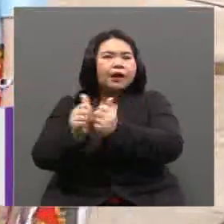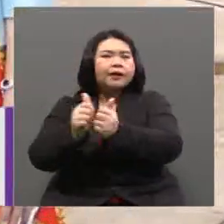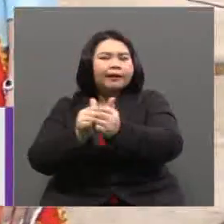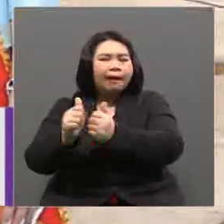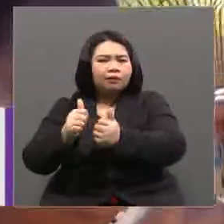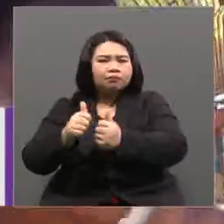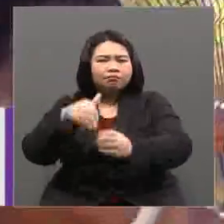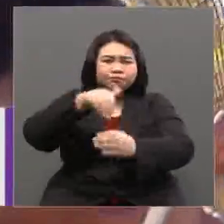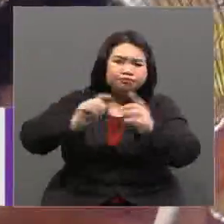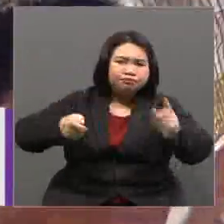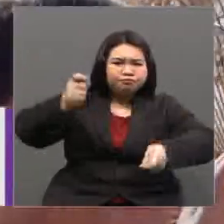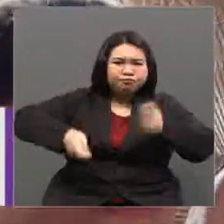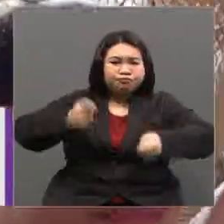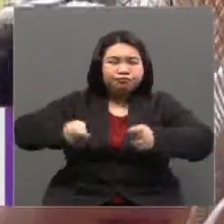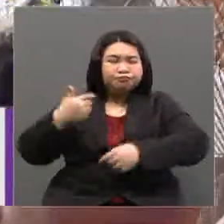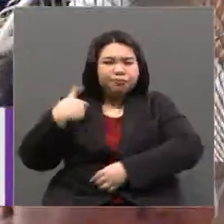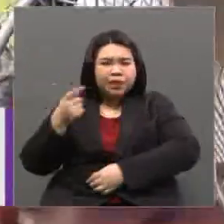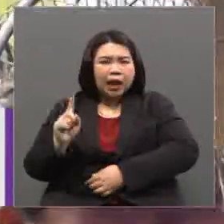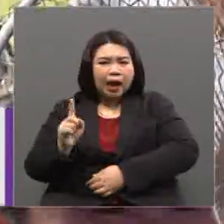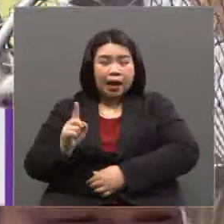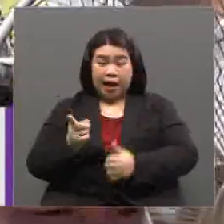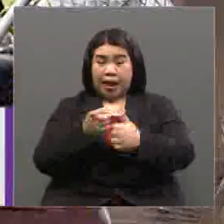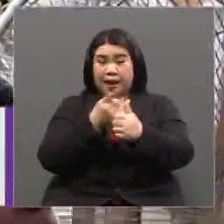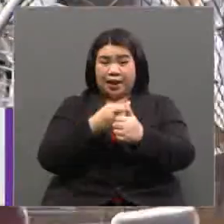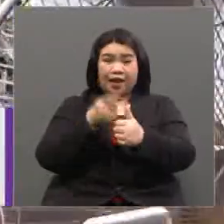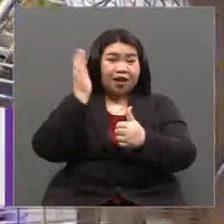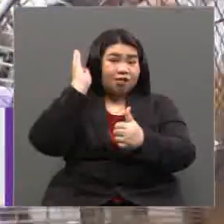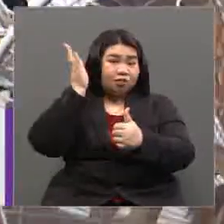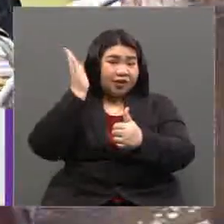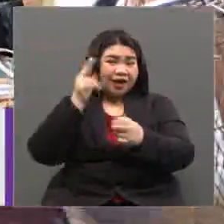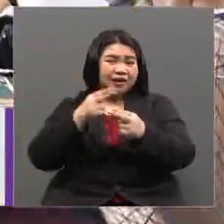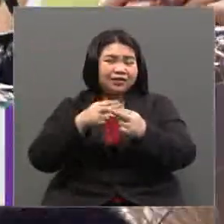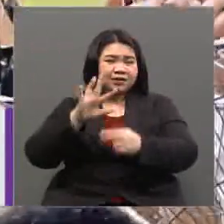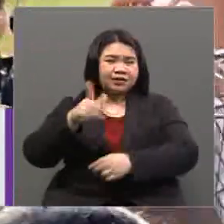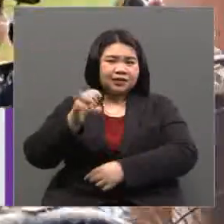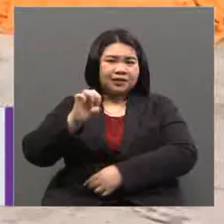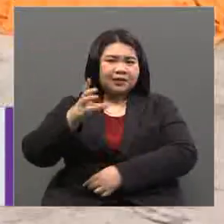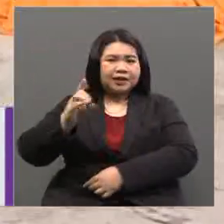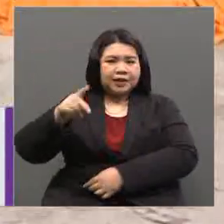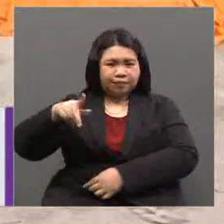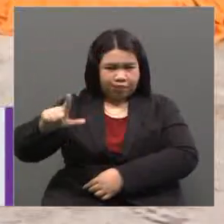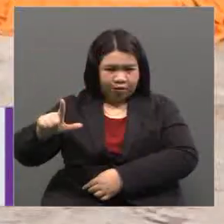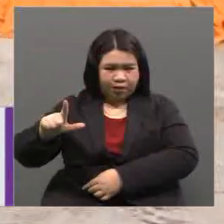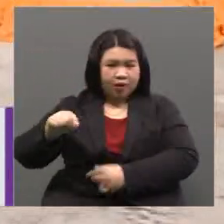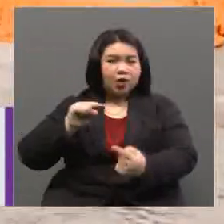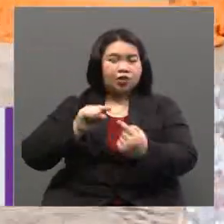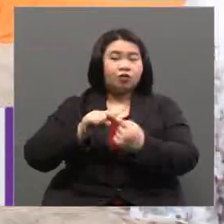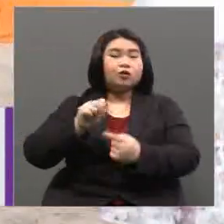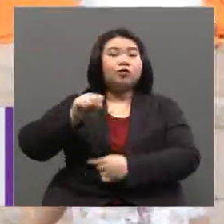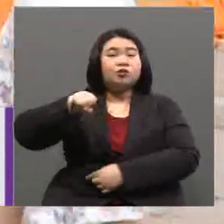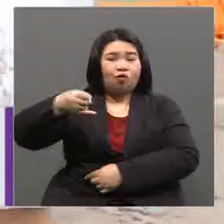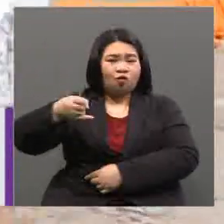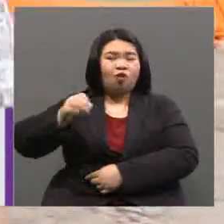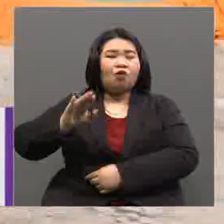ปรุงภูมิทัศน์ของทางอำเภอกันทรลักษ์ลูกแรกมีนายชิตพลไตรสรณกุลสมาชิกสภาจังหวัดศรีสะเกษ